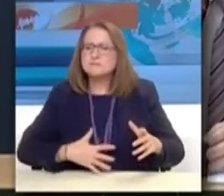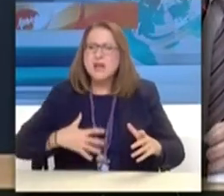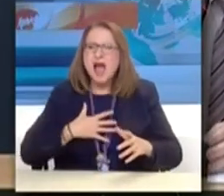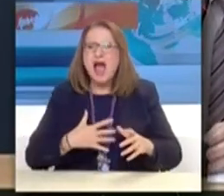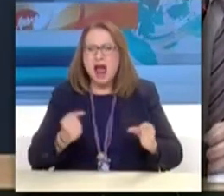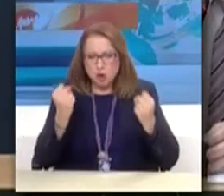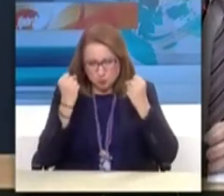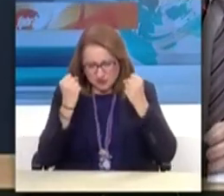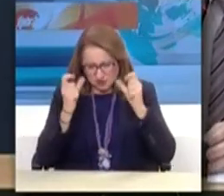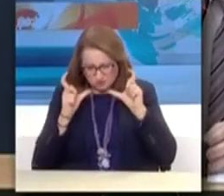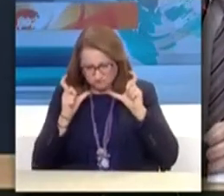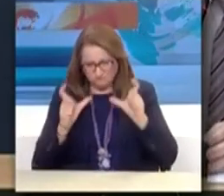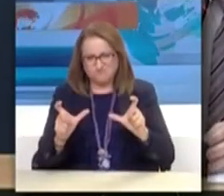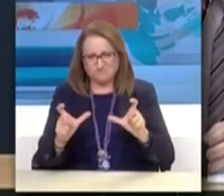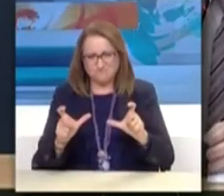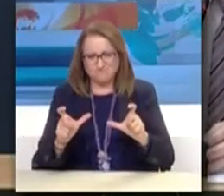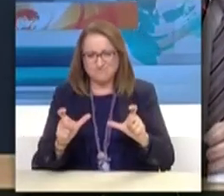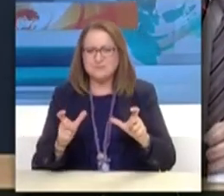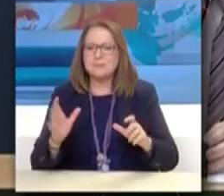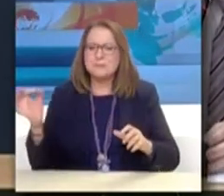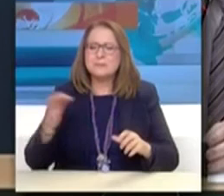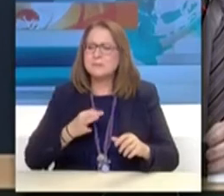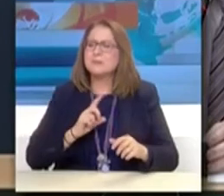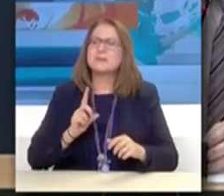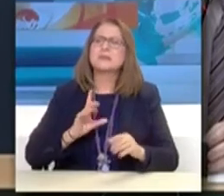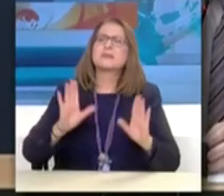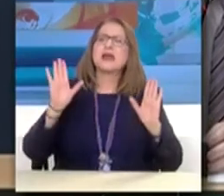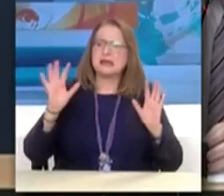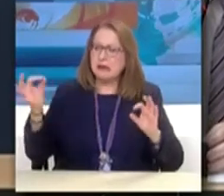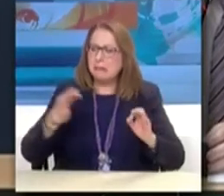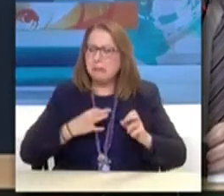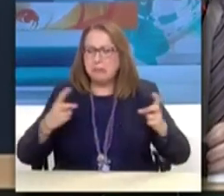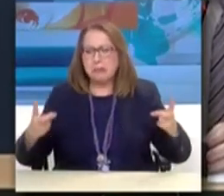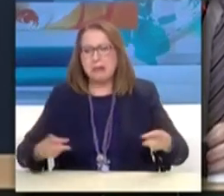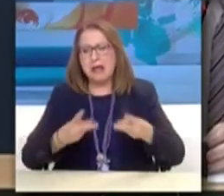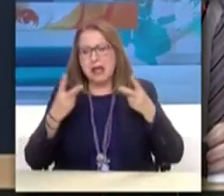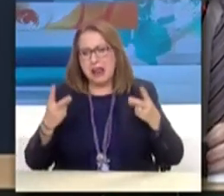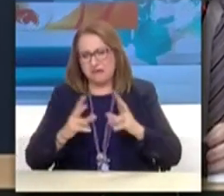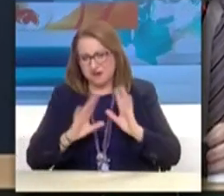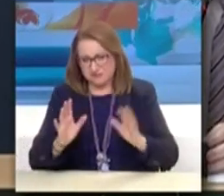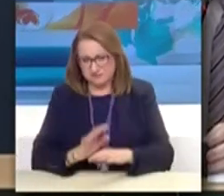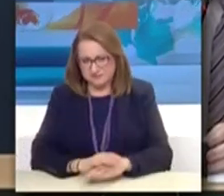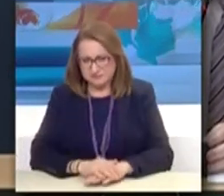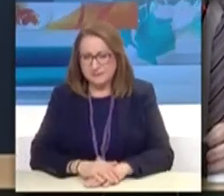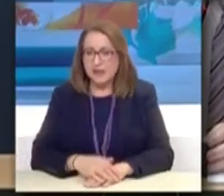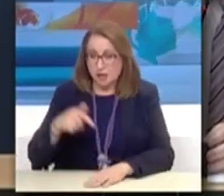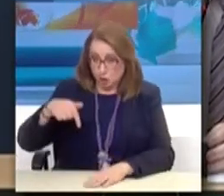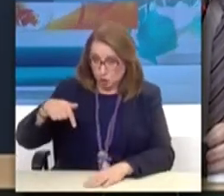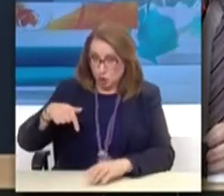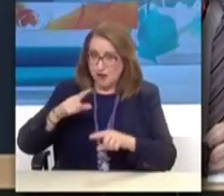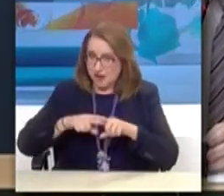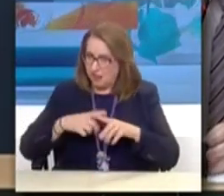τους ανοσιακού συστήματος από το νέο κορονοϊό και αυτό είναι ένα ευτυχές, νομίζω, γεγονός. Αυτή τη στιγμή η χώρα